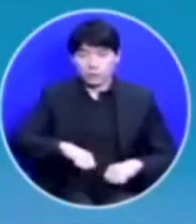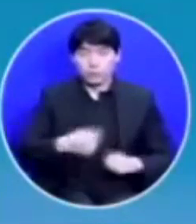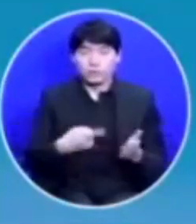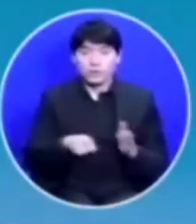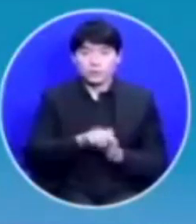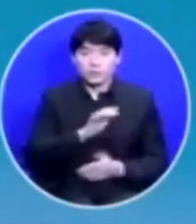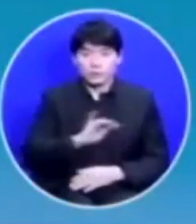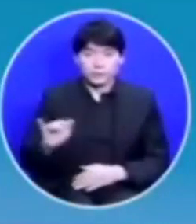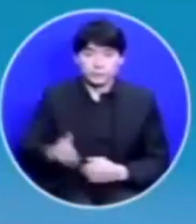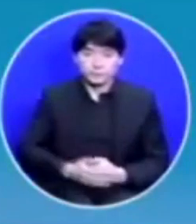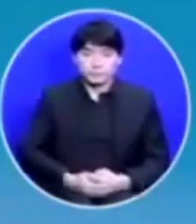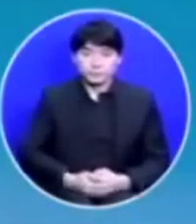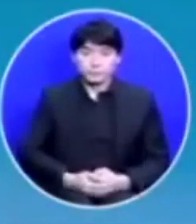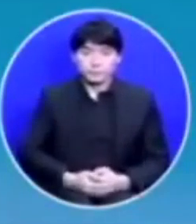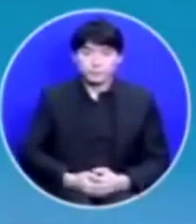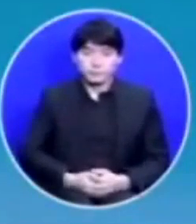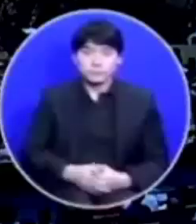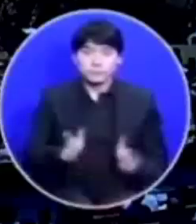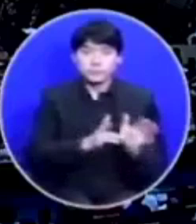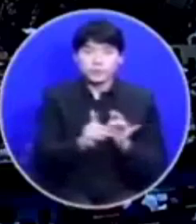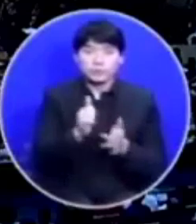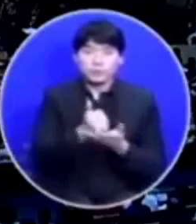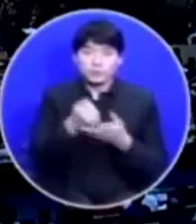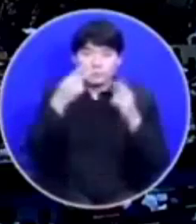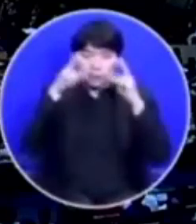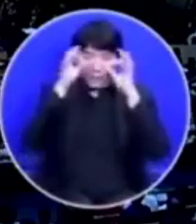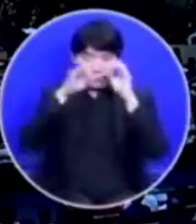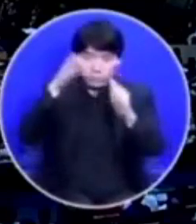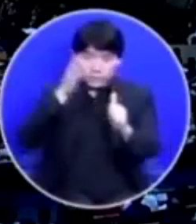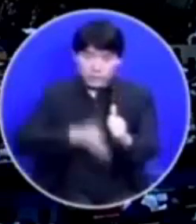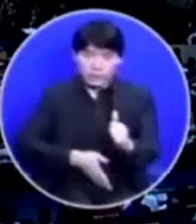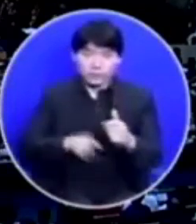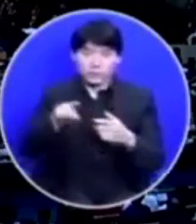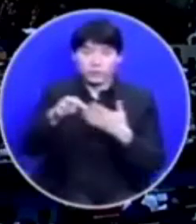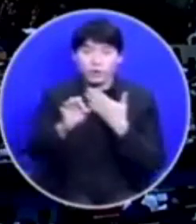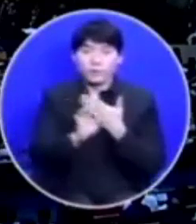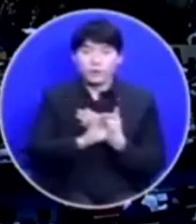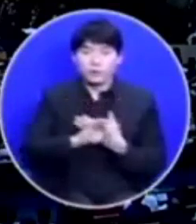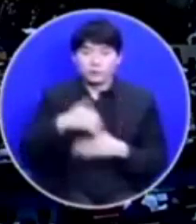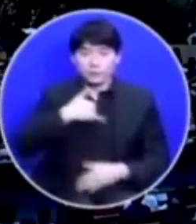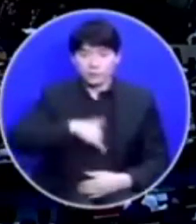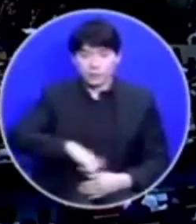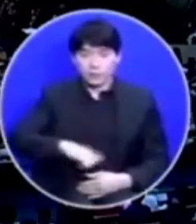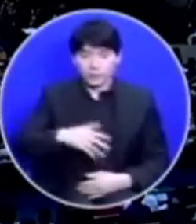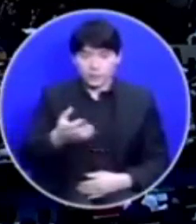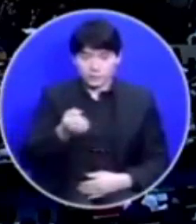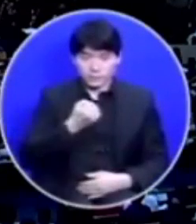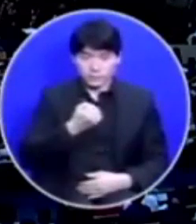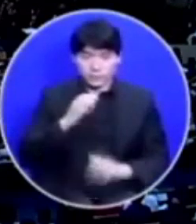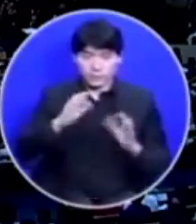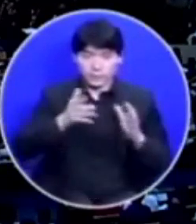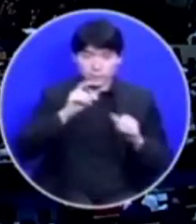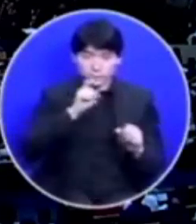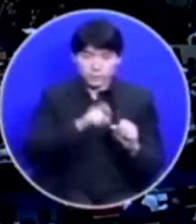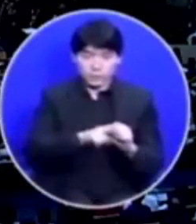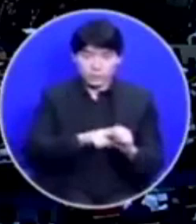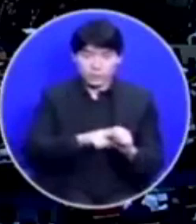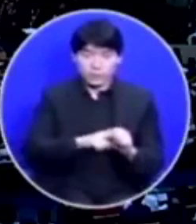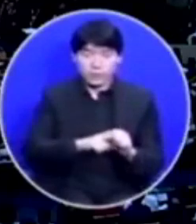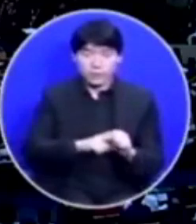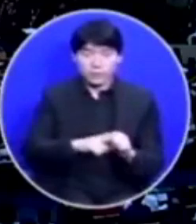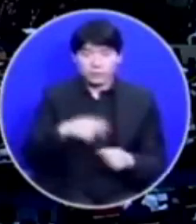여러분 예수님이 예수님을 바라 보세요 그러면 자녀들에게 갖는 세상적인 근심이